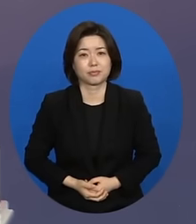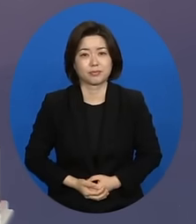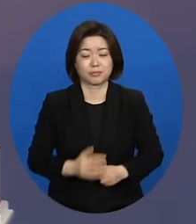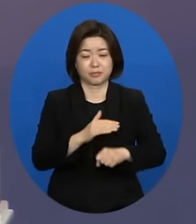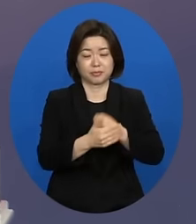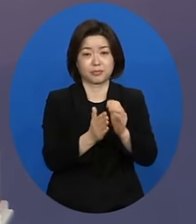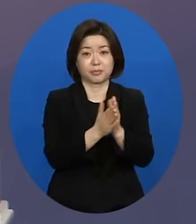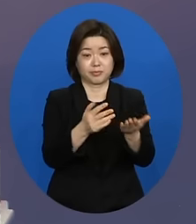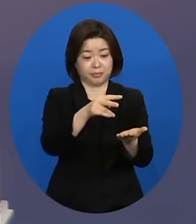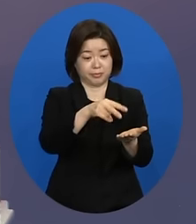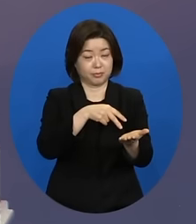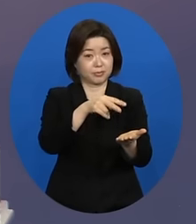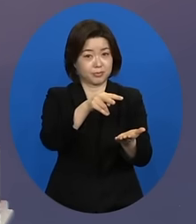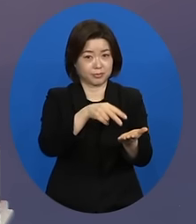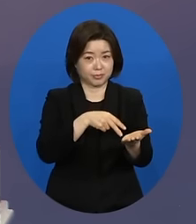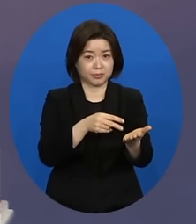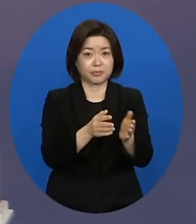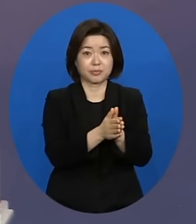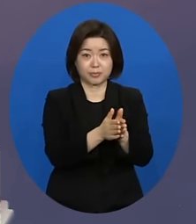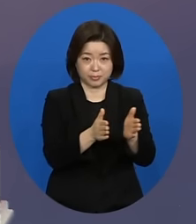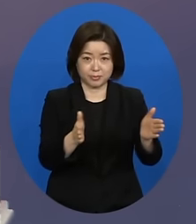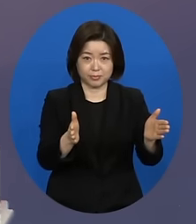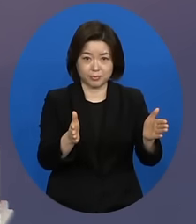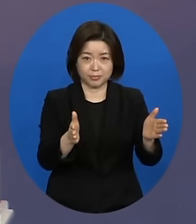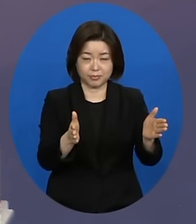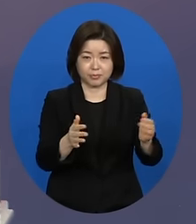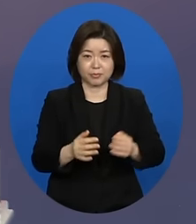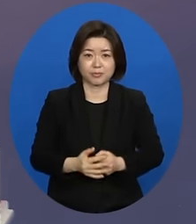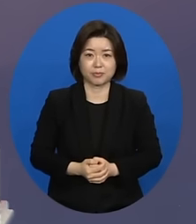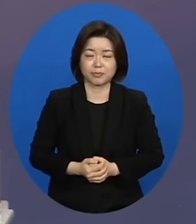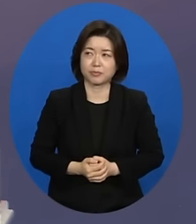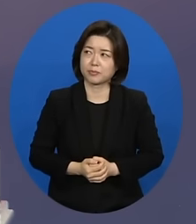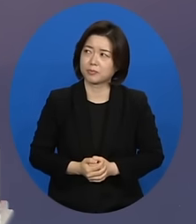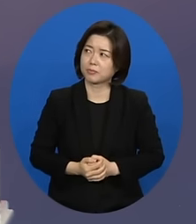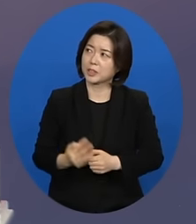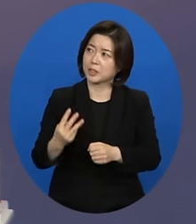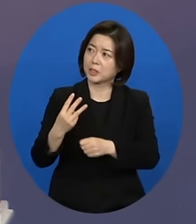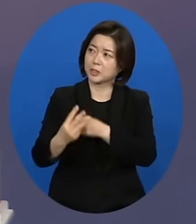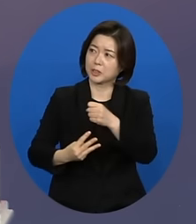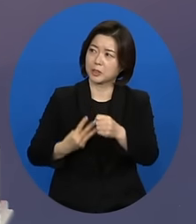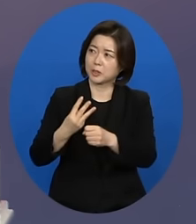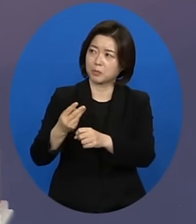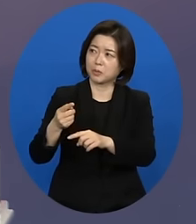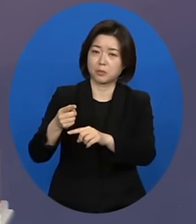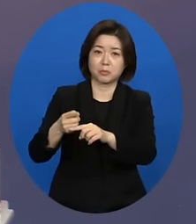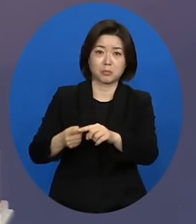성경을 읽기 시작을 한 것은 3년 반 전이었습니다.